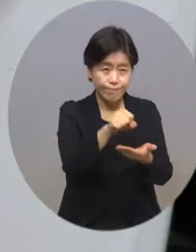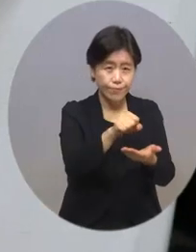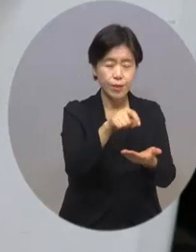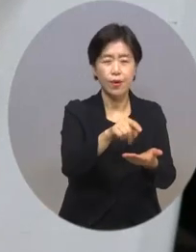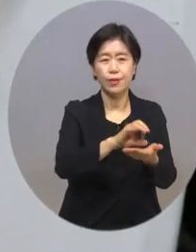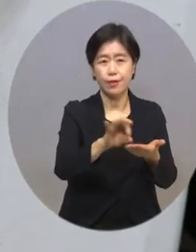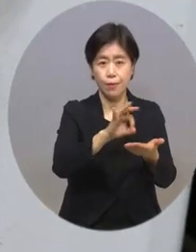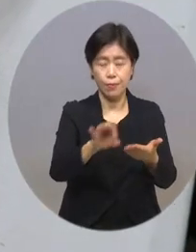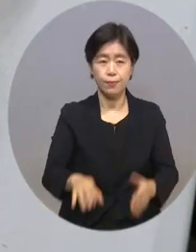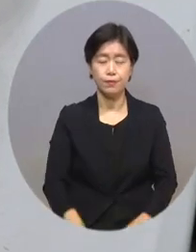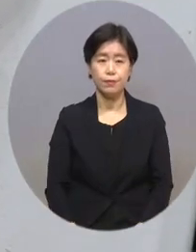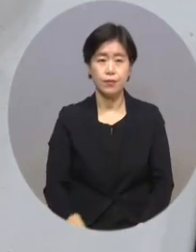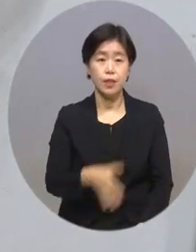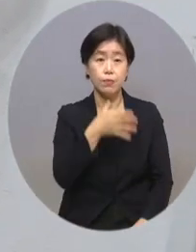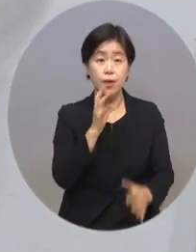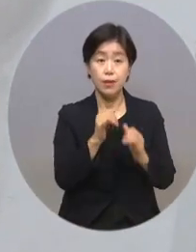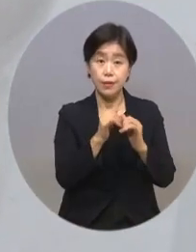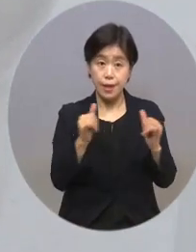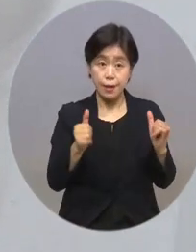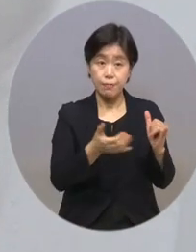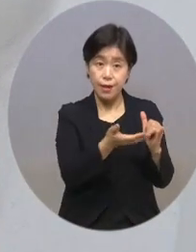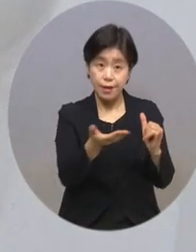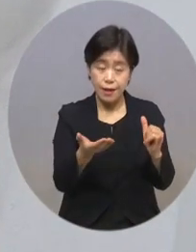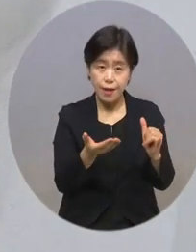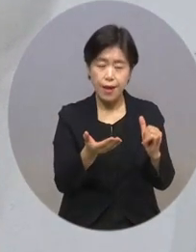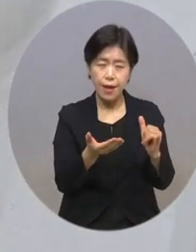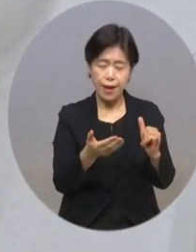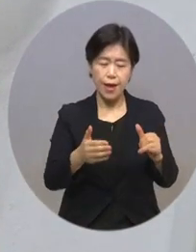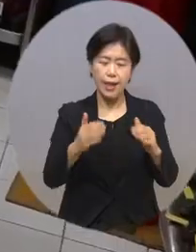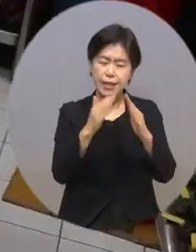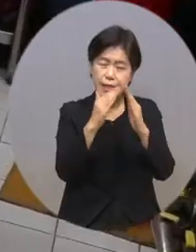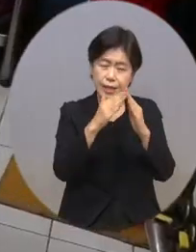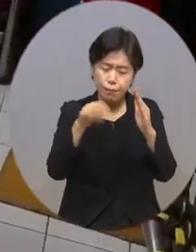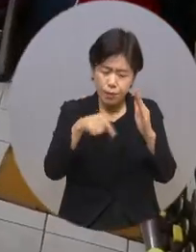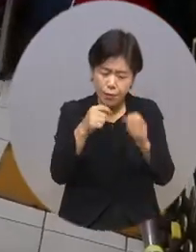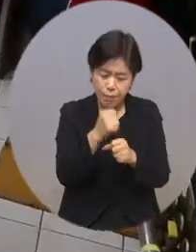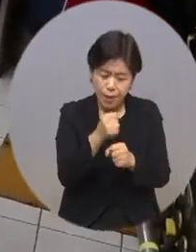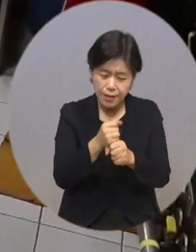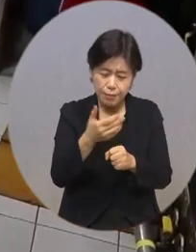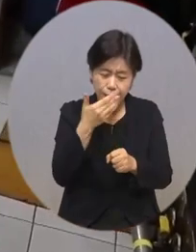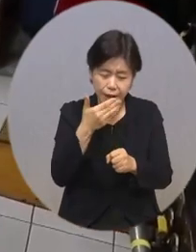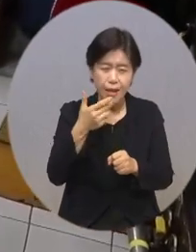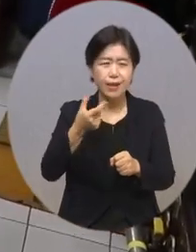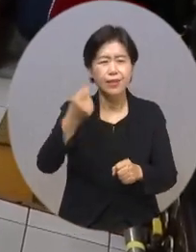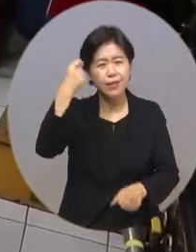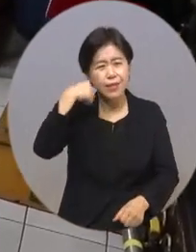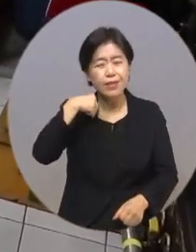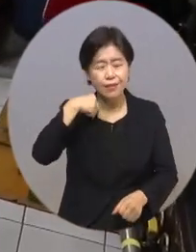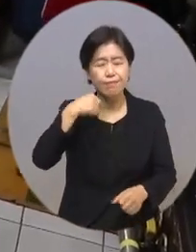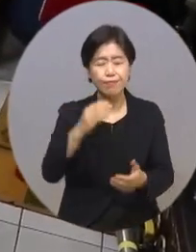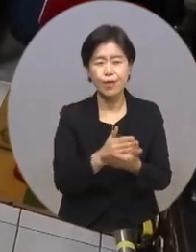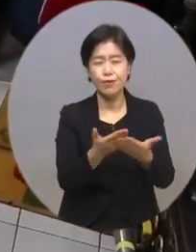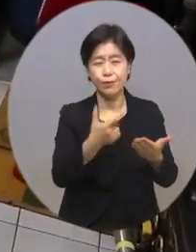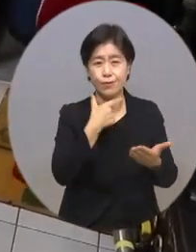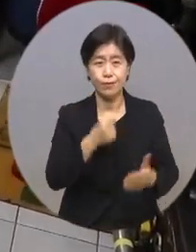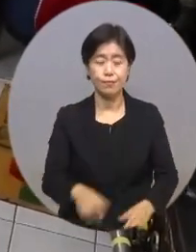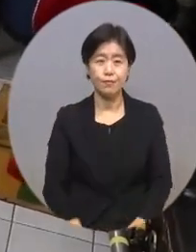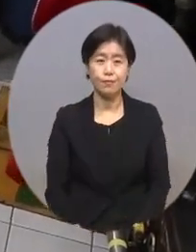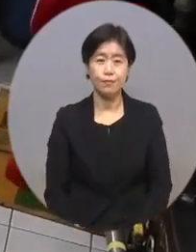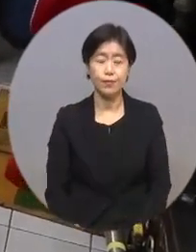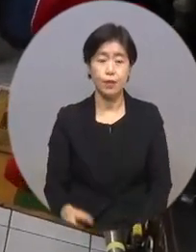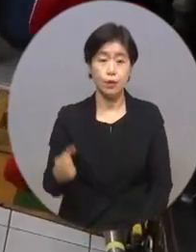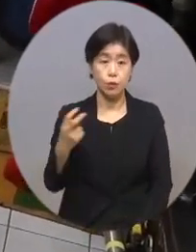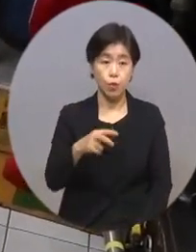집 밖과 같은 따뜻한 식사를 제공하고 있습니다 특히 사회활동 참여를 원하는 어르신들의 소득